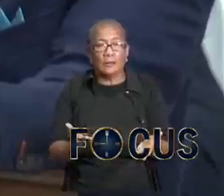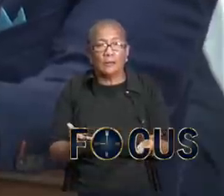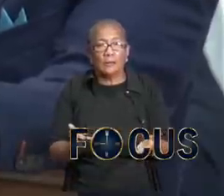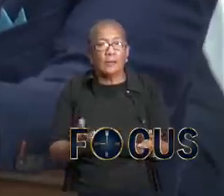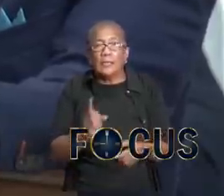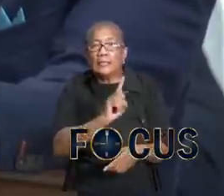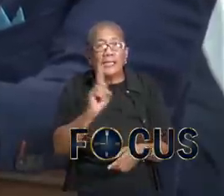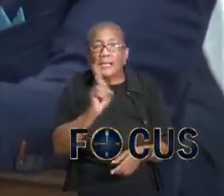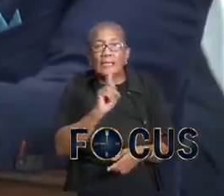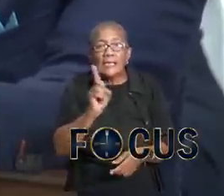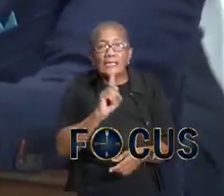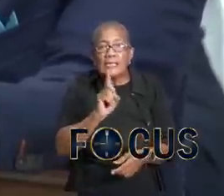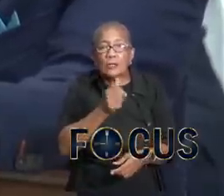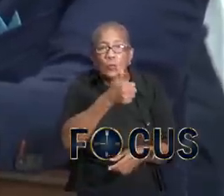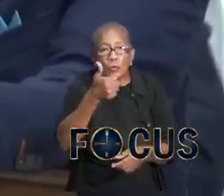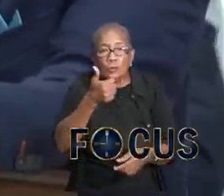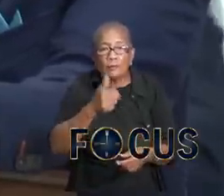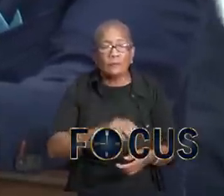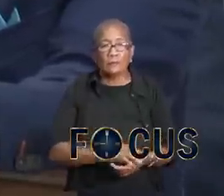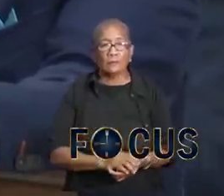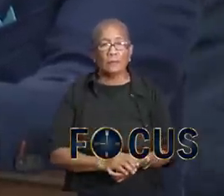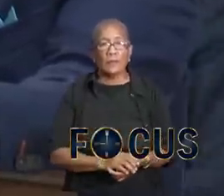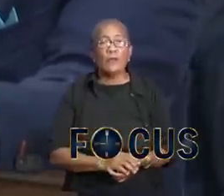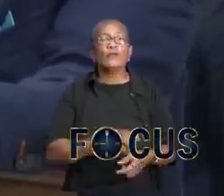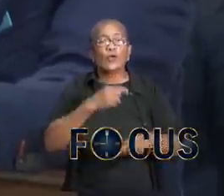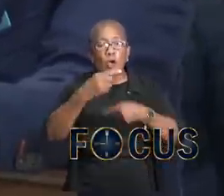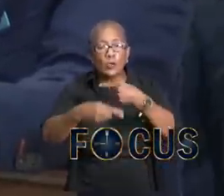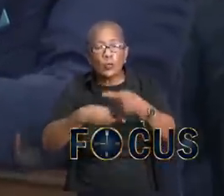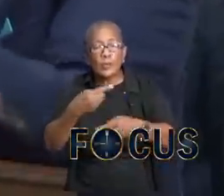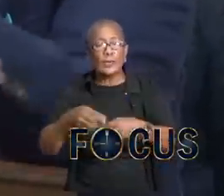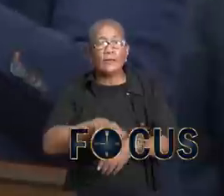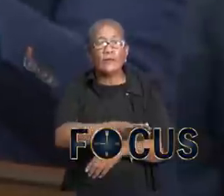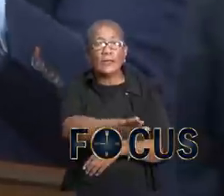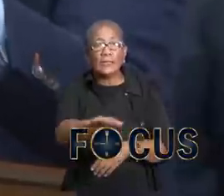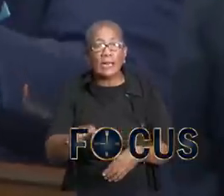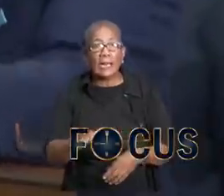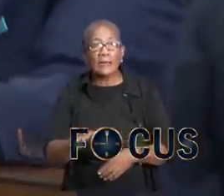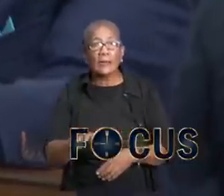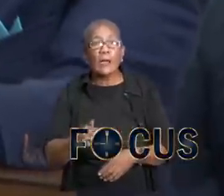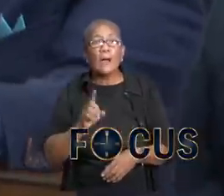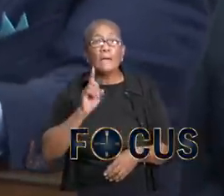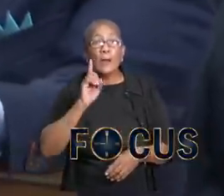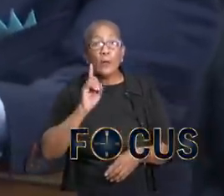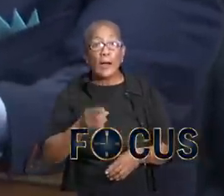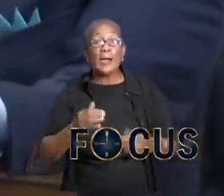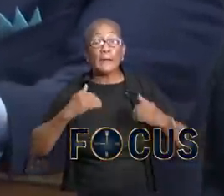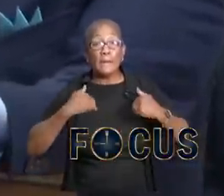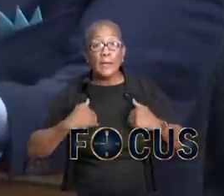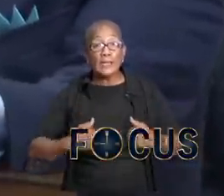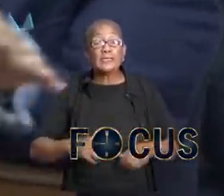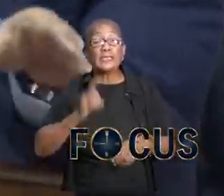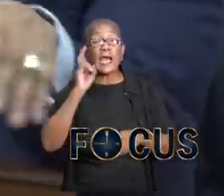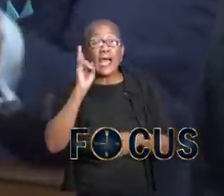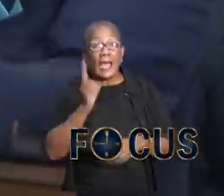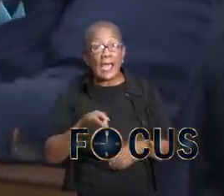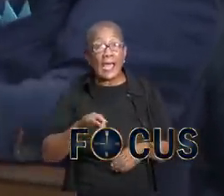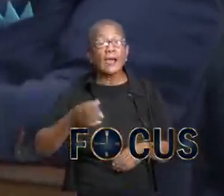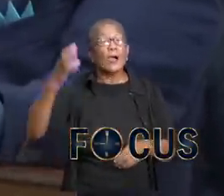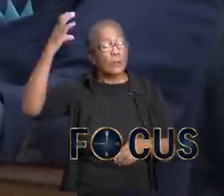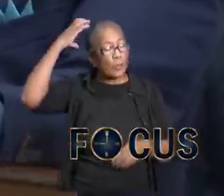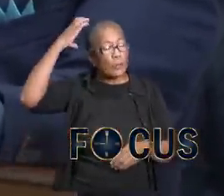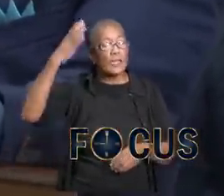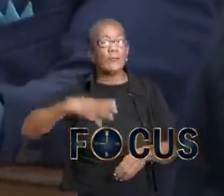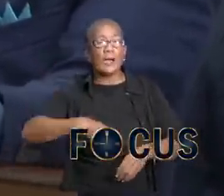Dat is geen goed signaal voor de ontwikkeling van het land. Maar daar waar inderdaad mensen serieuze problemen hebben, regeren, moeten we